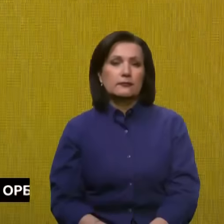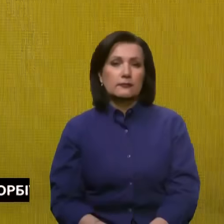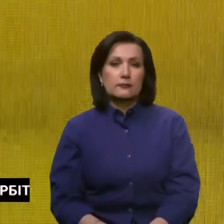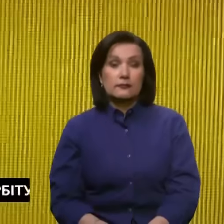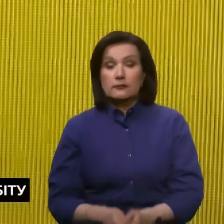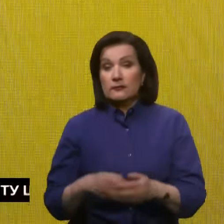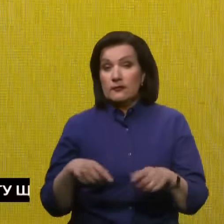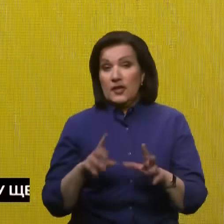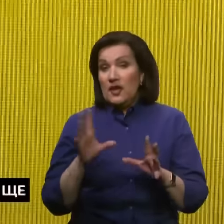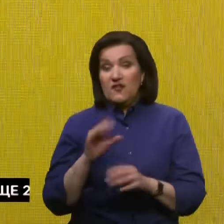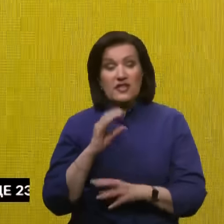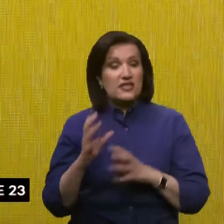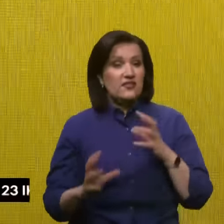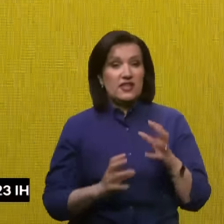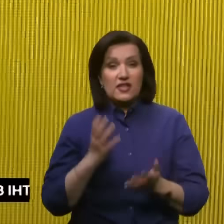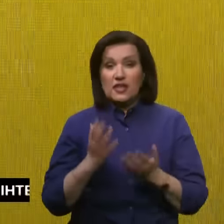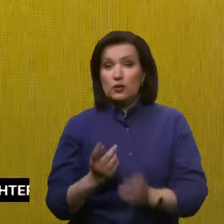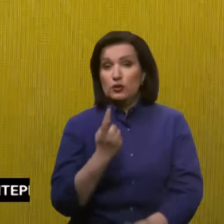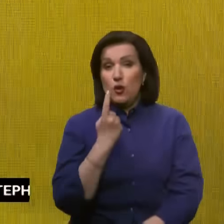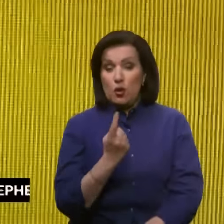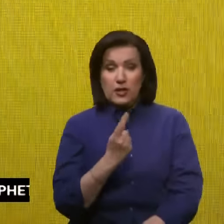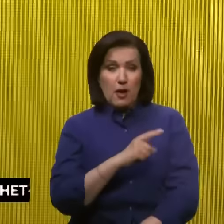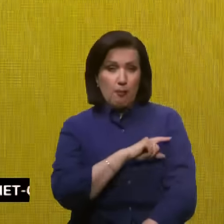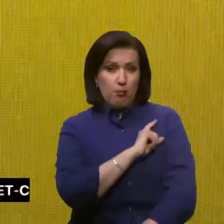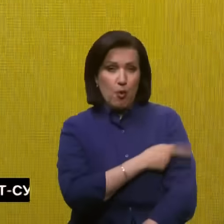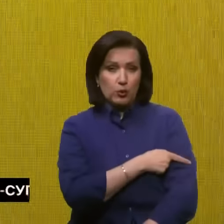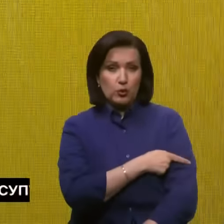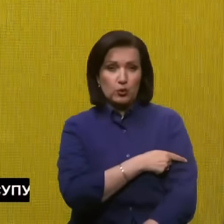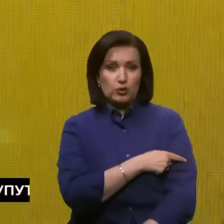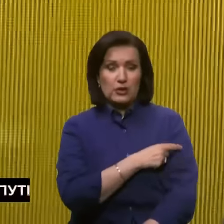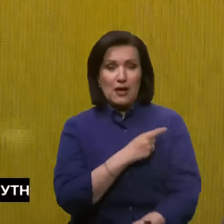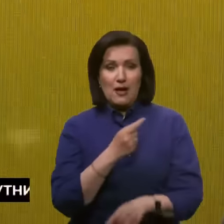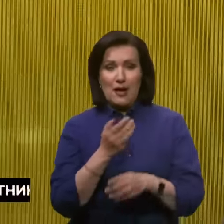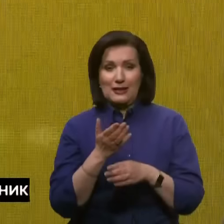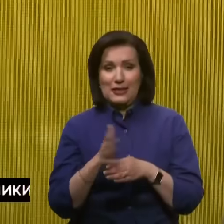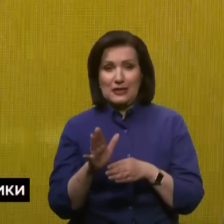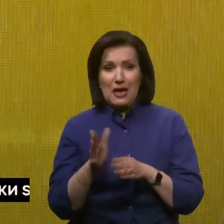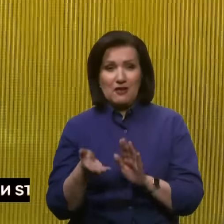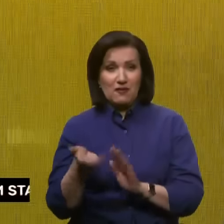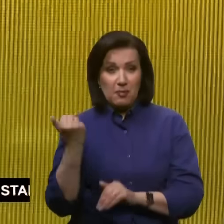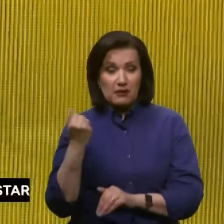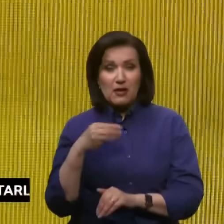як весь світ. Тобто, якщо одна потужна деталь випадає, то